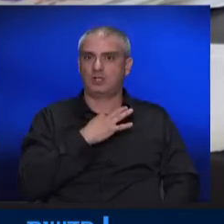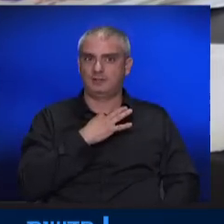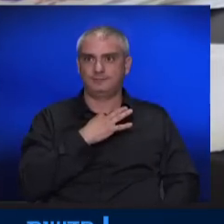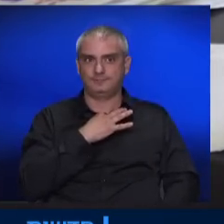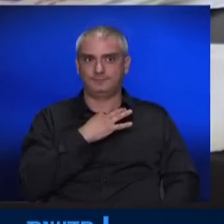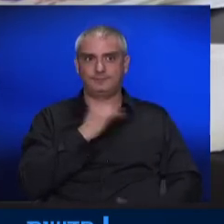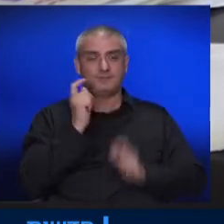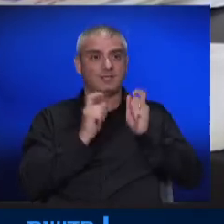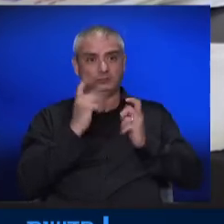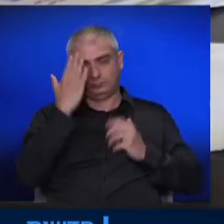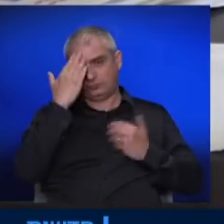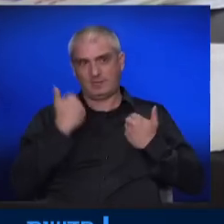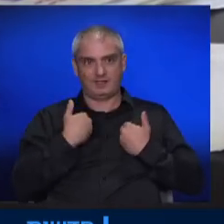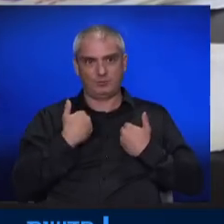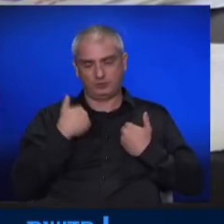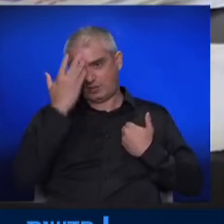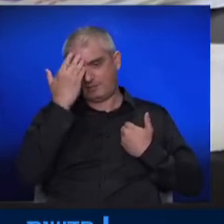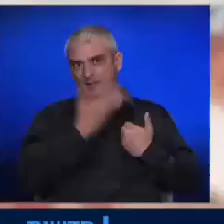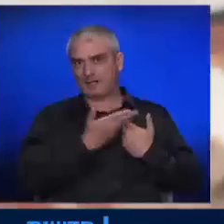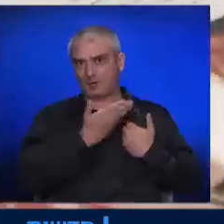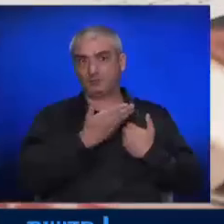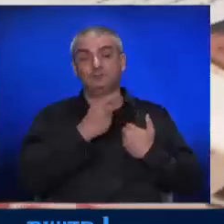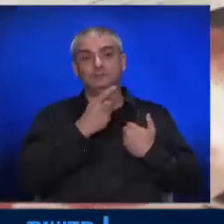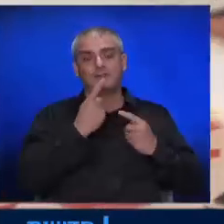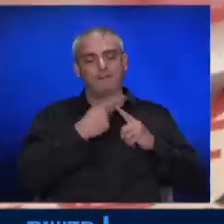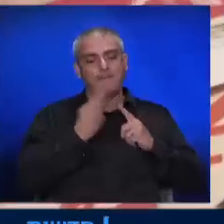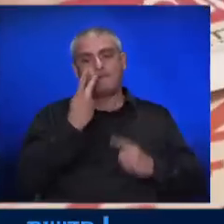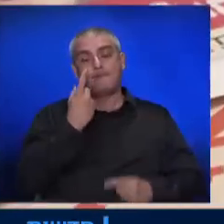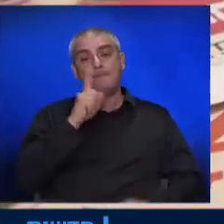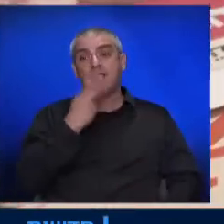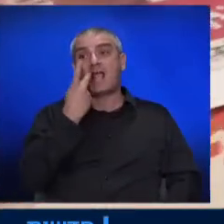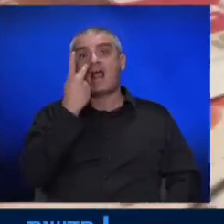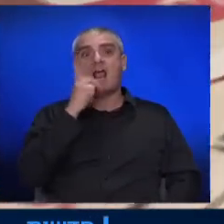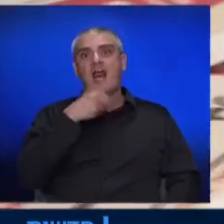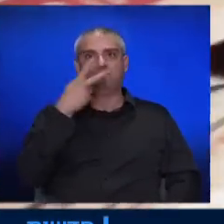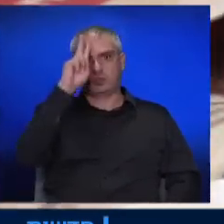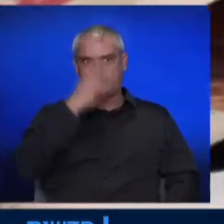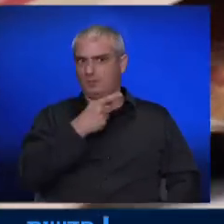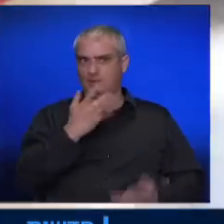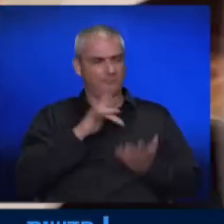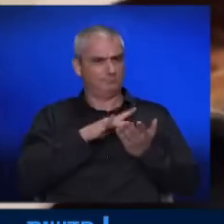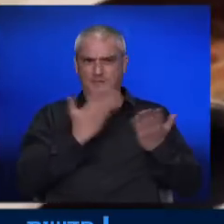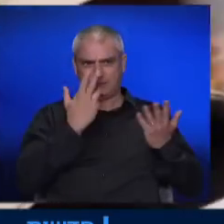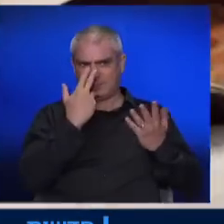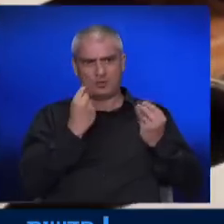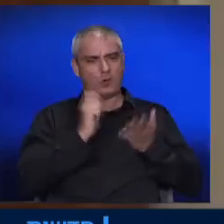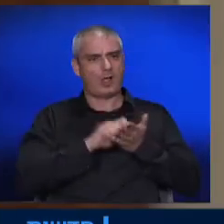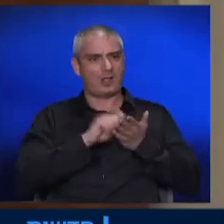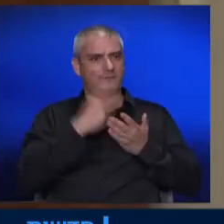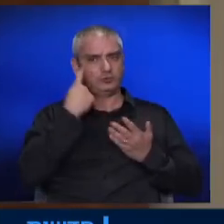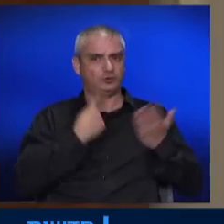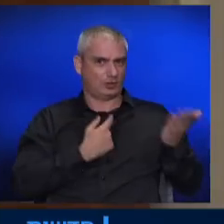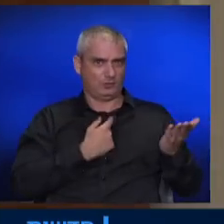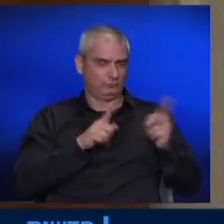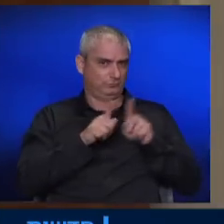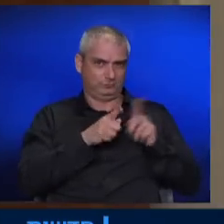שמכירים אותי, שאני מכיר אותם. זה פי אלף יותר קשה. אין הרבה מקומונים במדינה שתראו בהם כתבות תחקיר על שחיתויות לכאורה או על